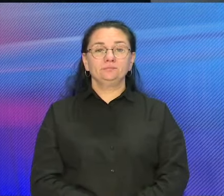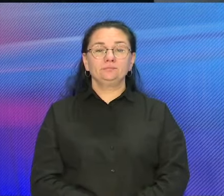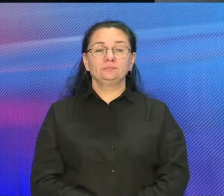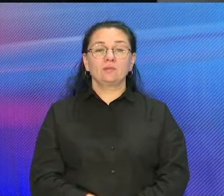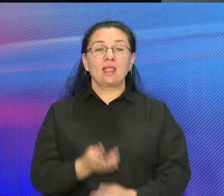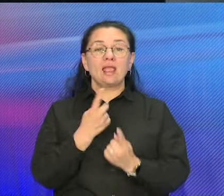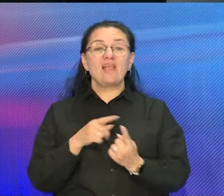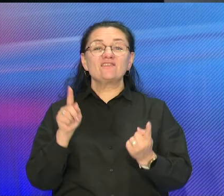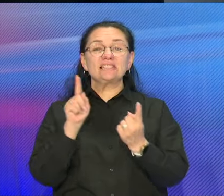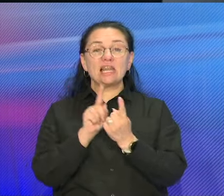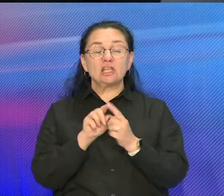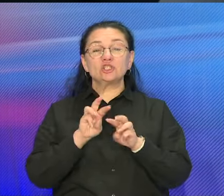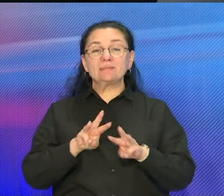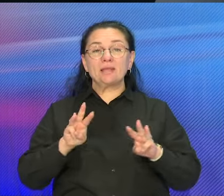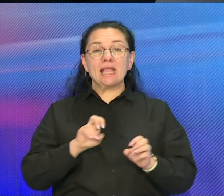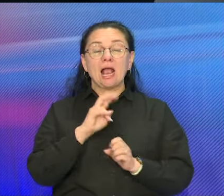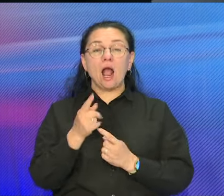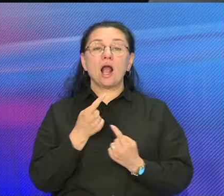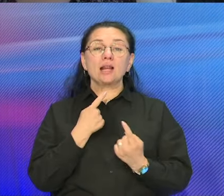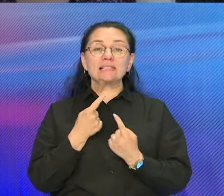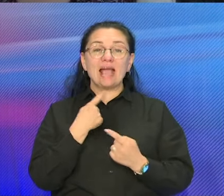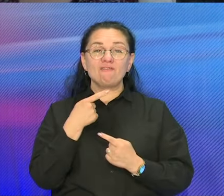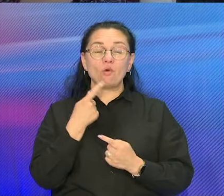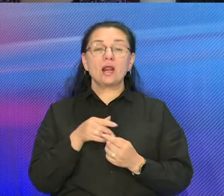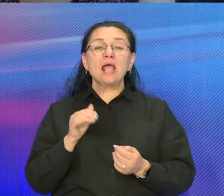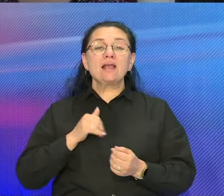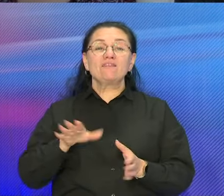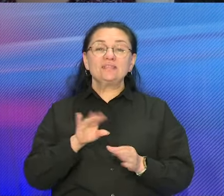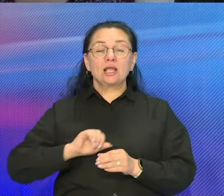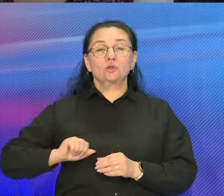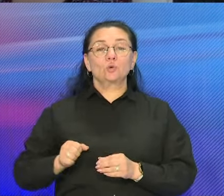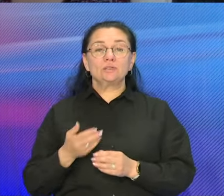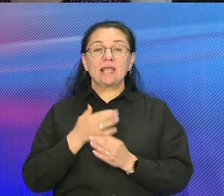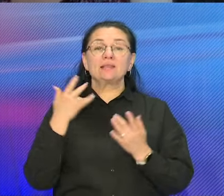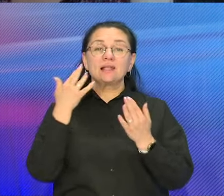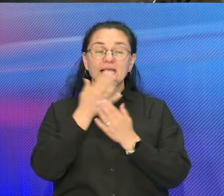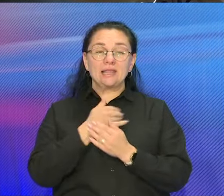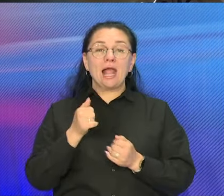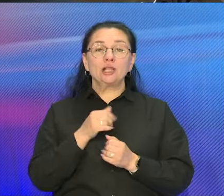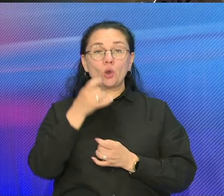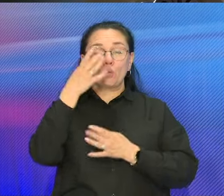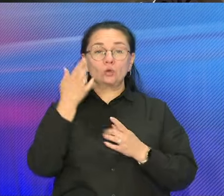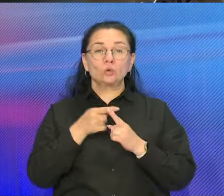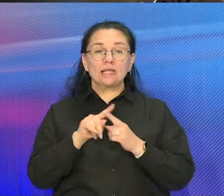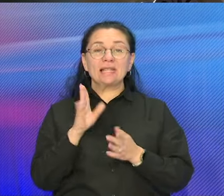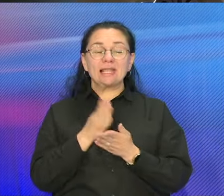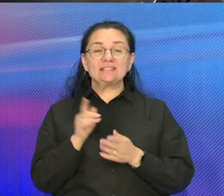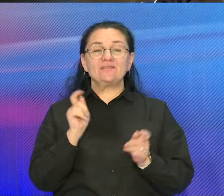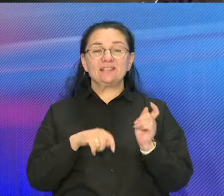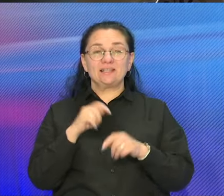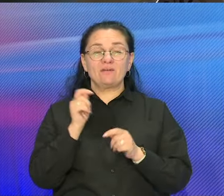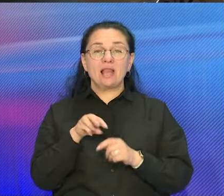СУСТРЕЧА З МИНИСТРАМ ЯК РАЗМОВА СЯБРОУ, ТАКУЮ МАХЧЫМАСТЬ І ДАЄ ФЕСТЫВАЛЬ НАЦІАНАЛЬНЫХ КУЛЬТУР ПА СЛОВАХ АНАТОЛЯ МАРКЕВИЧА,